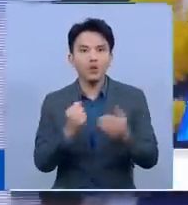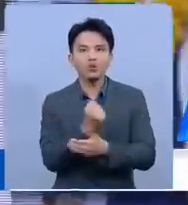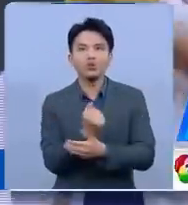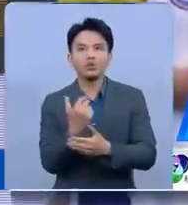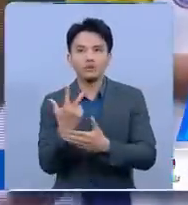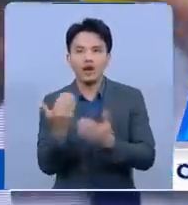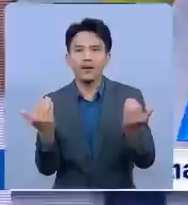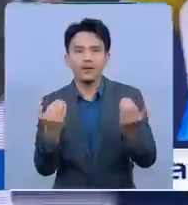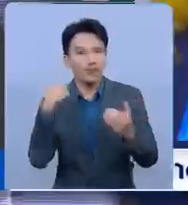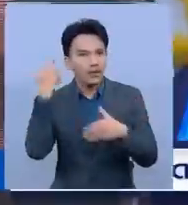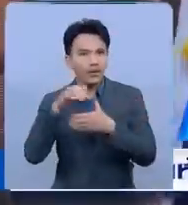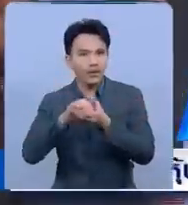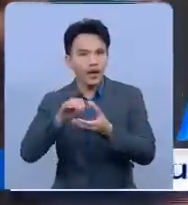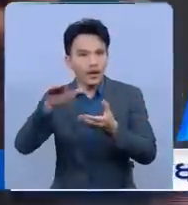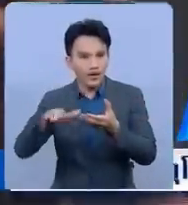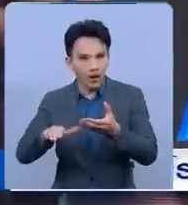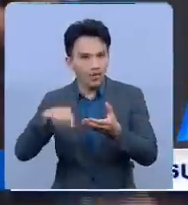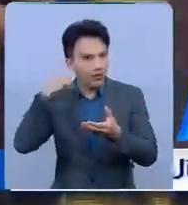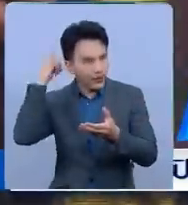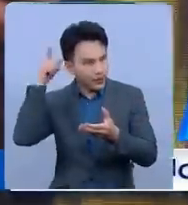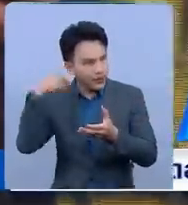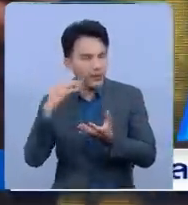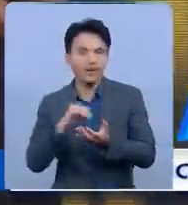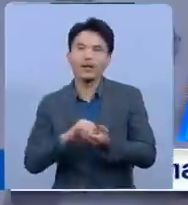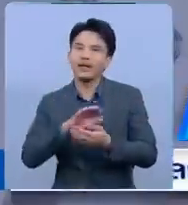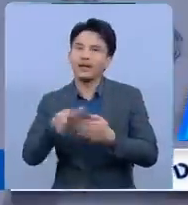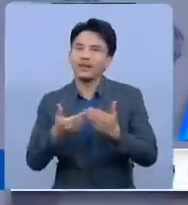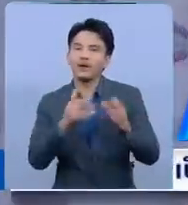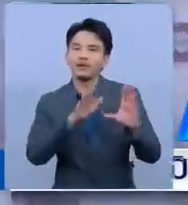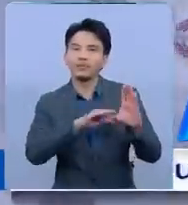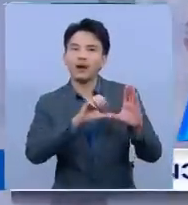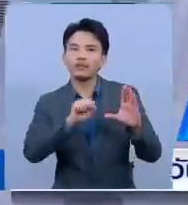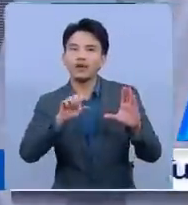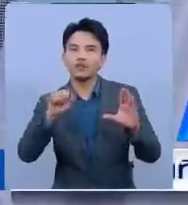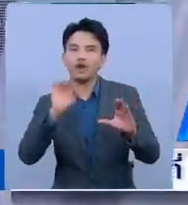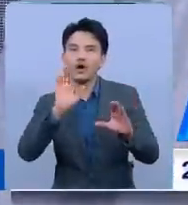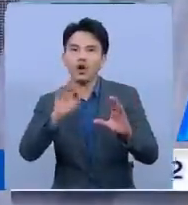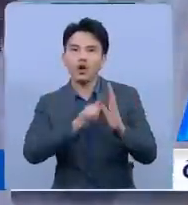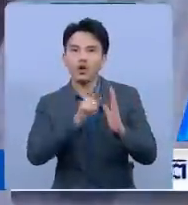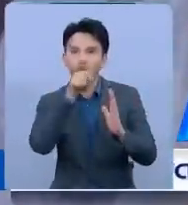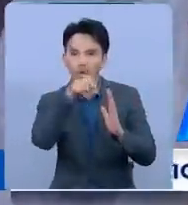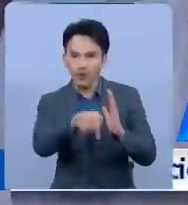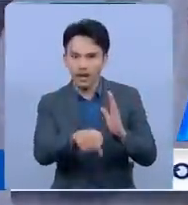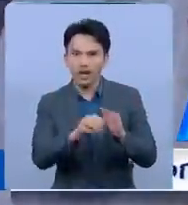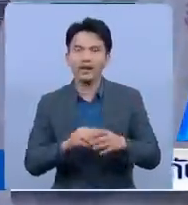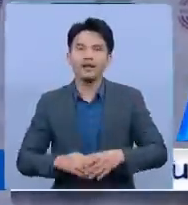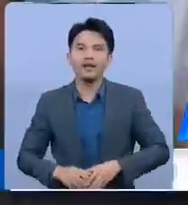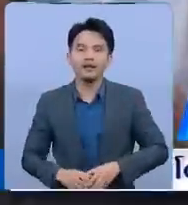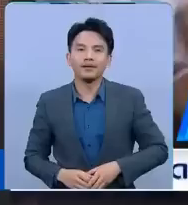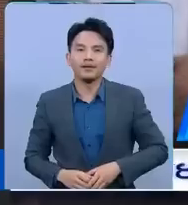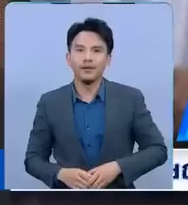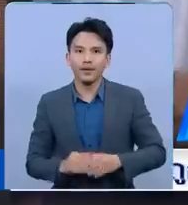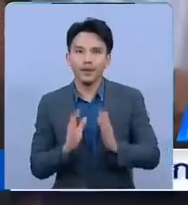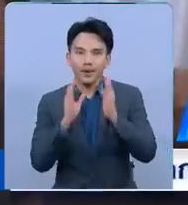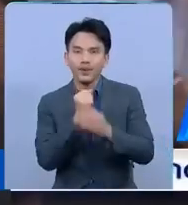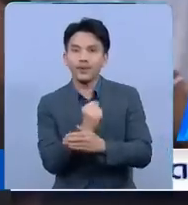ลูกสะใภ้และน้องสาวในจำนวนนี้ลงสมัครส.ส.เขตของโคราชคือจังหวัดนครราชสีมาถึง